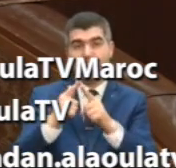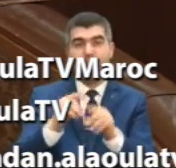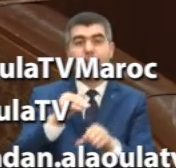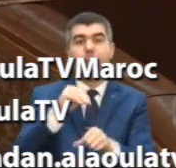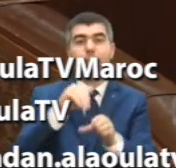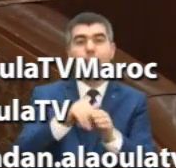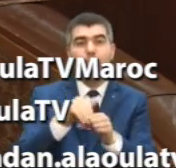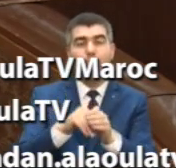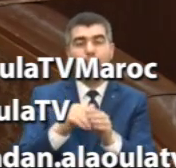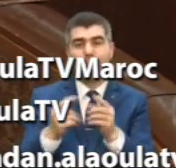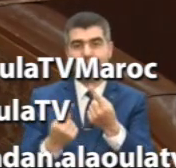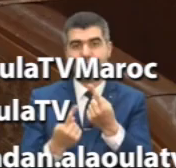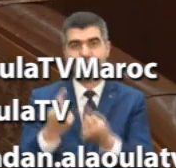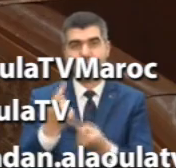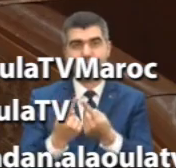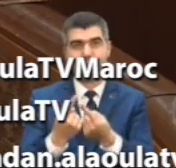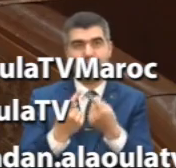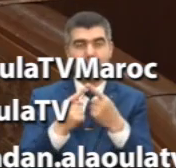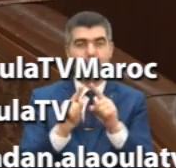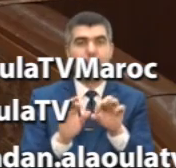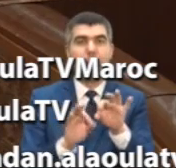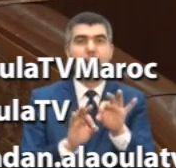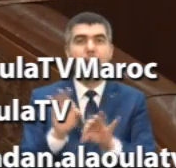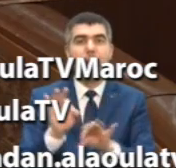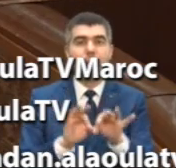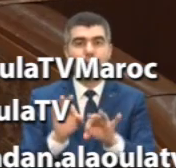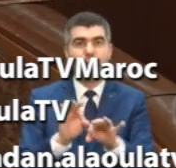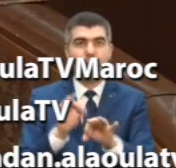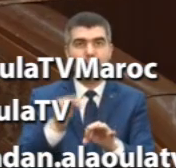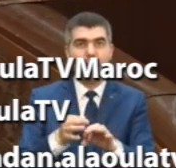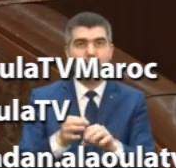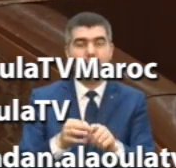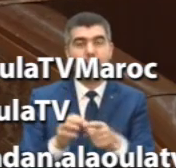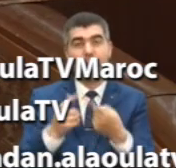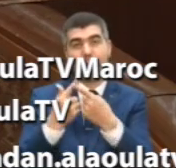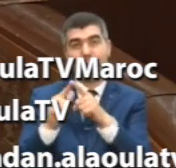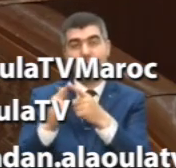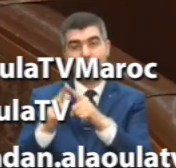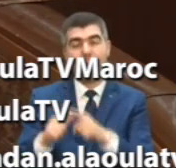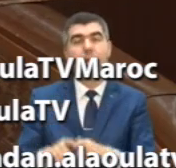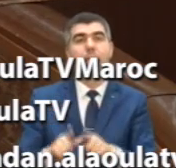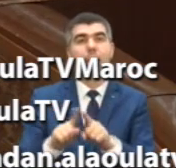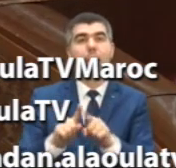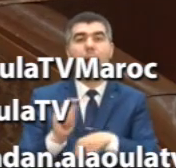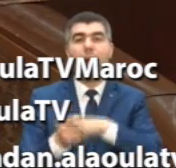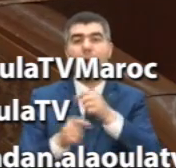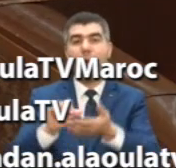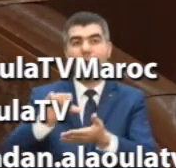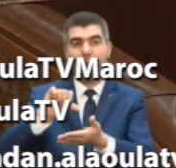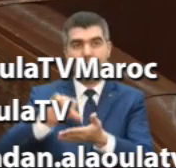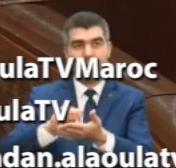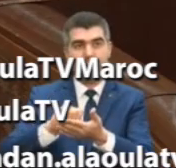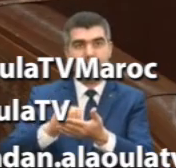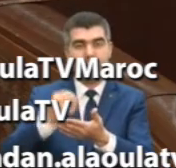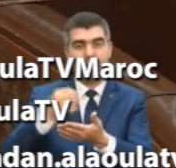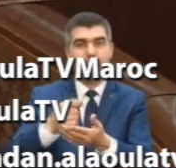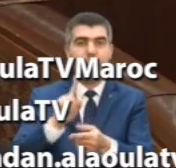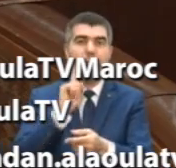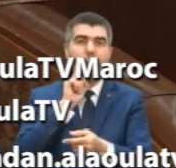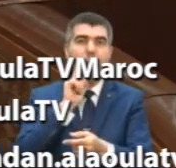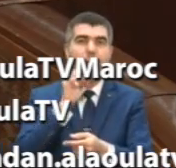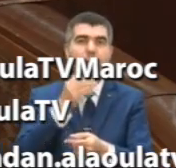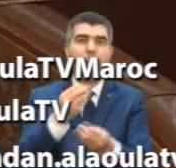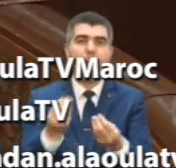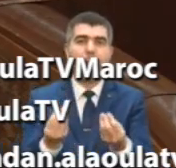الصناديق وكذلك المبادرات والاستراتيجيات التي تستهدف العالم القروي بما فيها المرأة